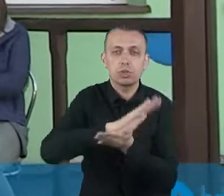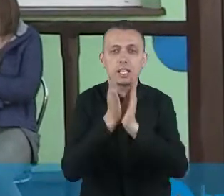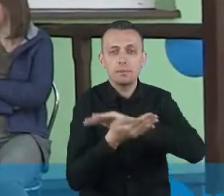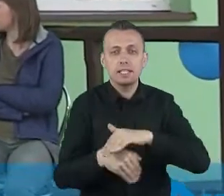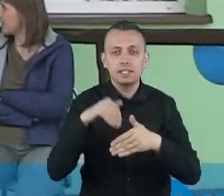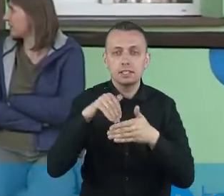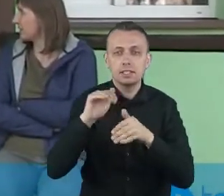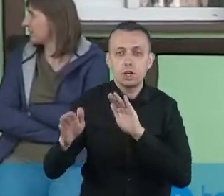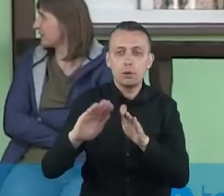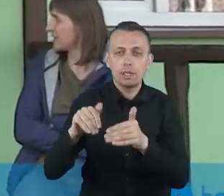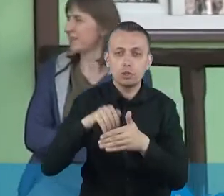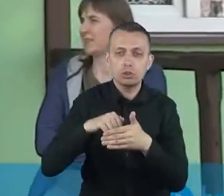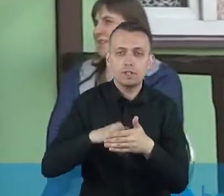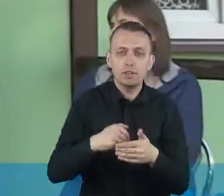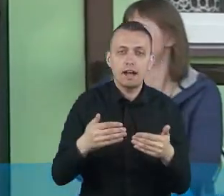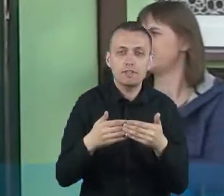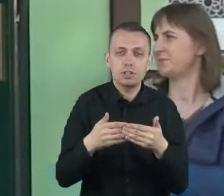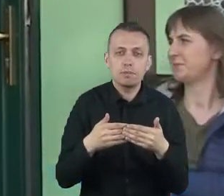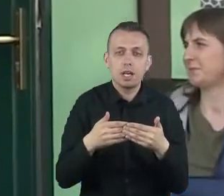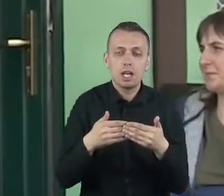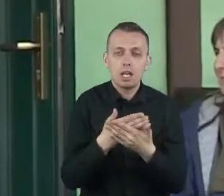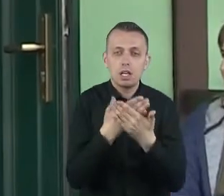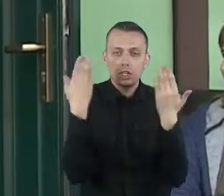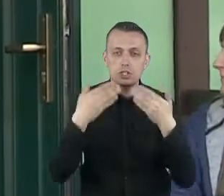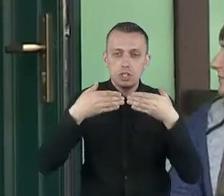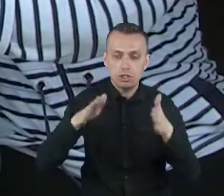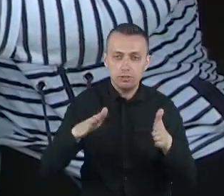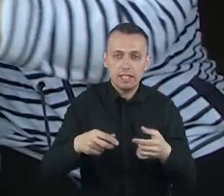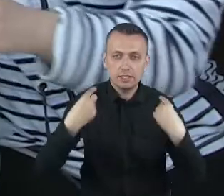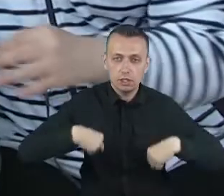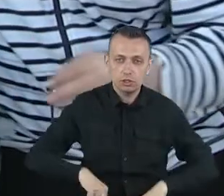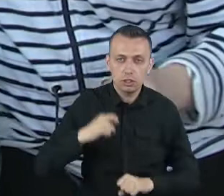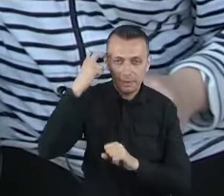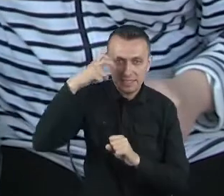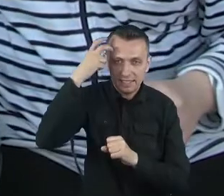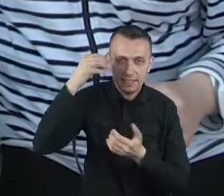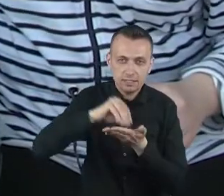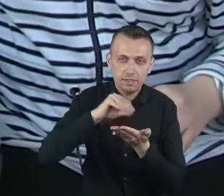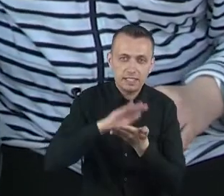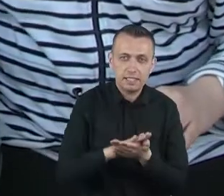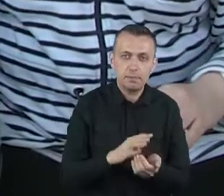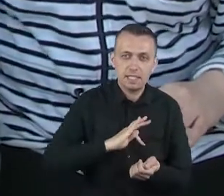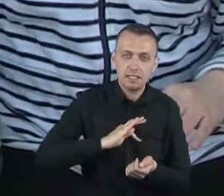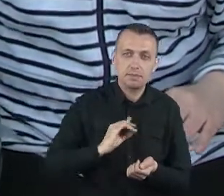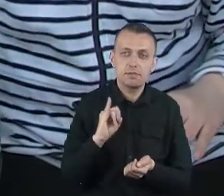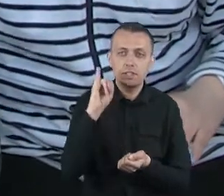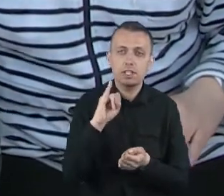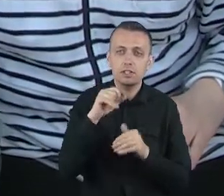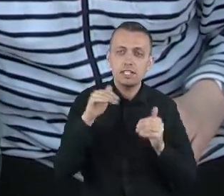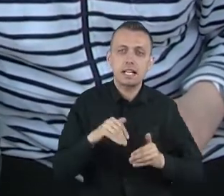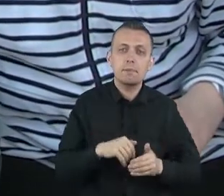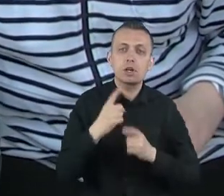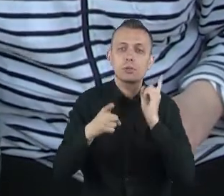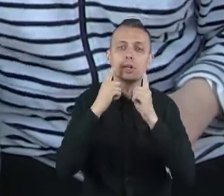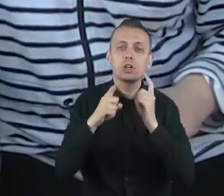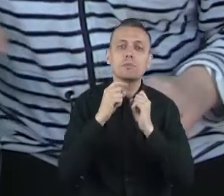Rehabilitacyjno-Edukacyjno-Wychowawczym Niezabudka zorganizowany został dzień otwarty. Osoby zainteresowane zapisaniem dziecka do ośrodka mogły porozmawiać ze specjalistami zatrudnionymi